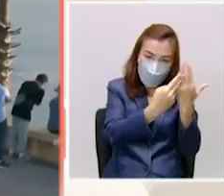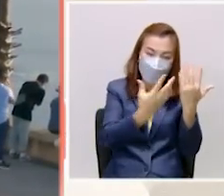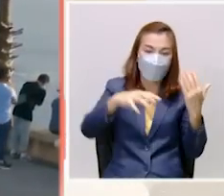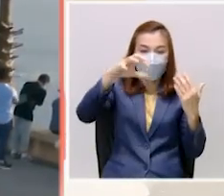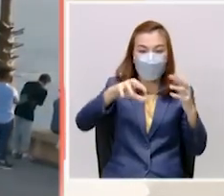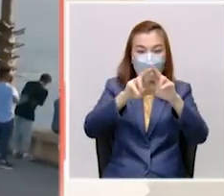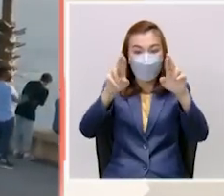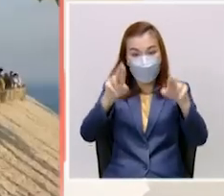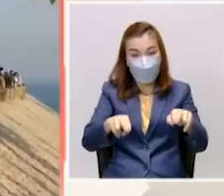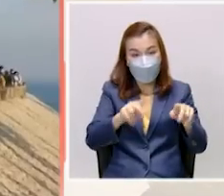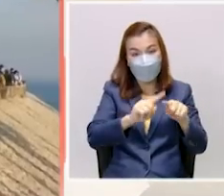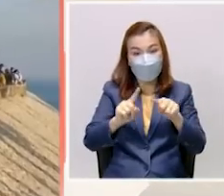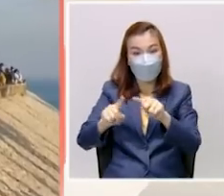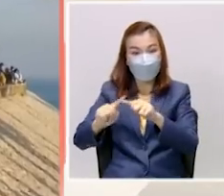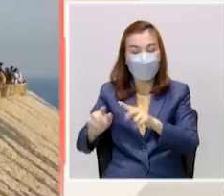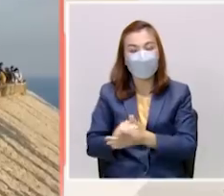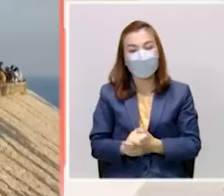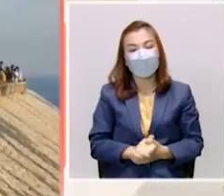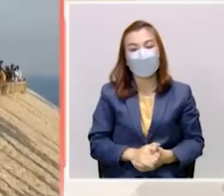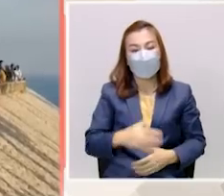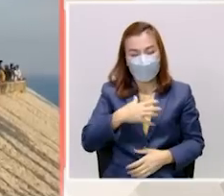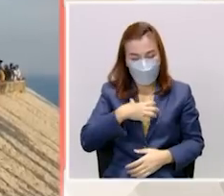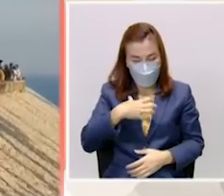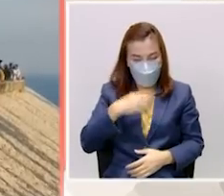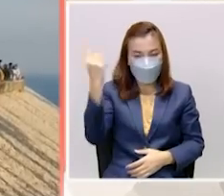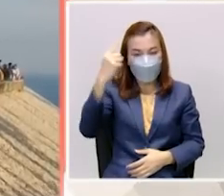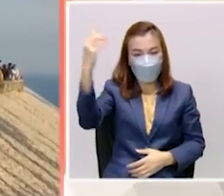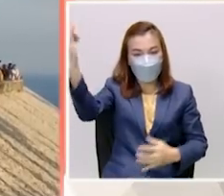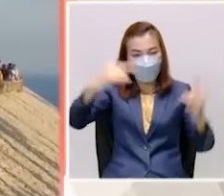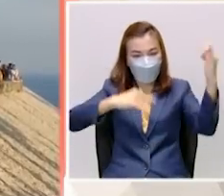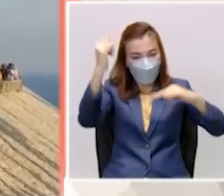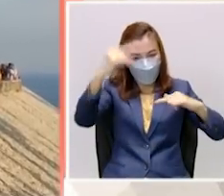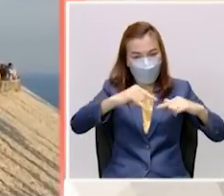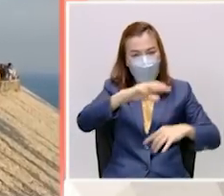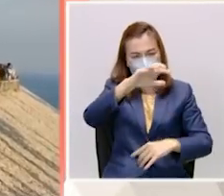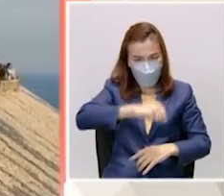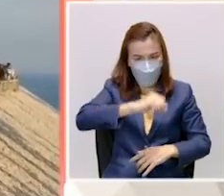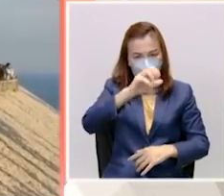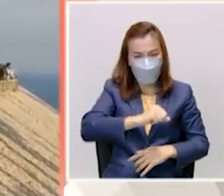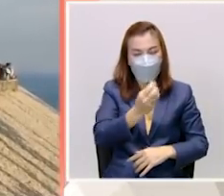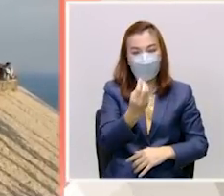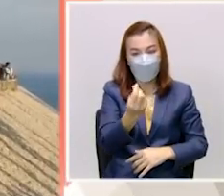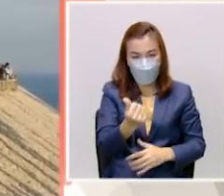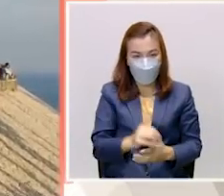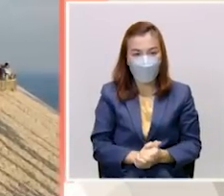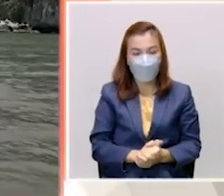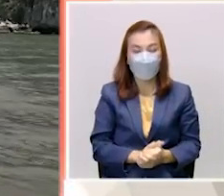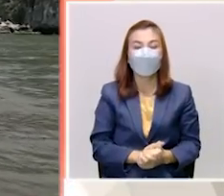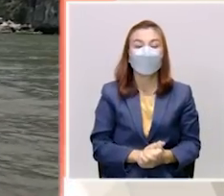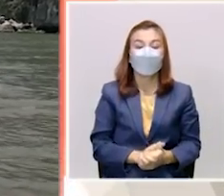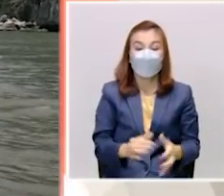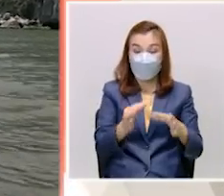ที่ยวผู้ประกอบการทั้งหมดเนี่ยก็อยากได้ว่ามีนักท่องเที่ยวเข้ามาให้เร็วที่สุดนะครับเพราะฉะนั้นเนี่ยเงื่อนไ